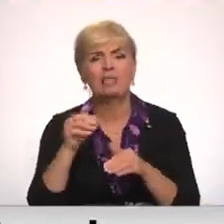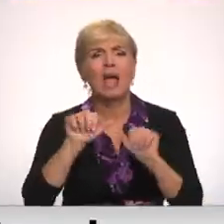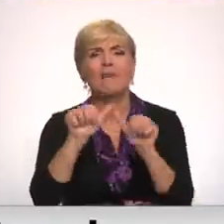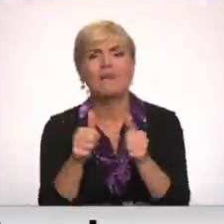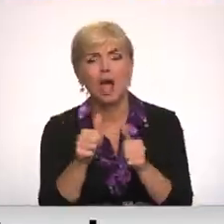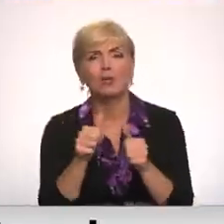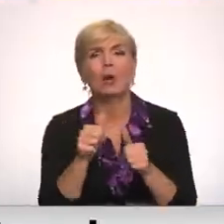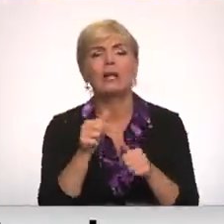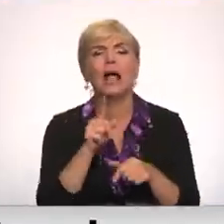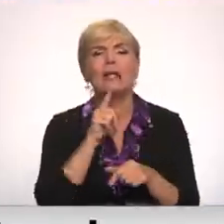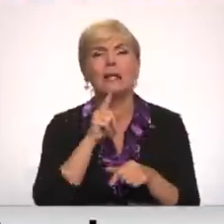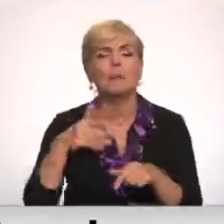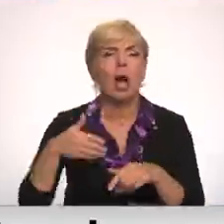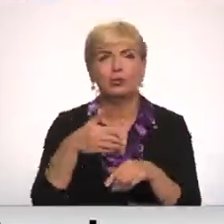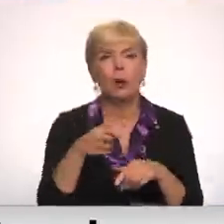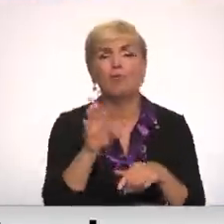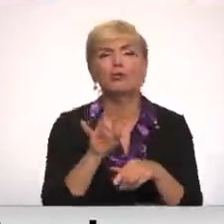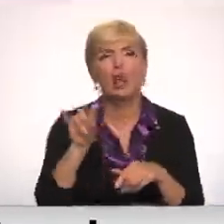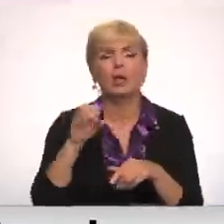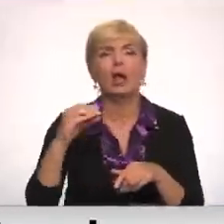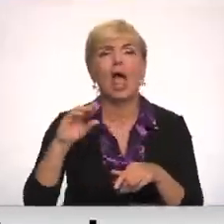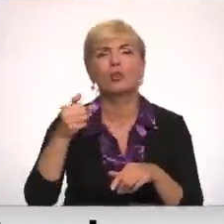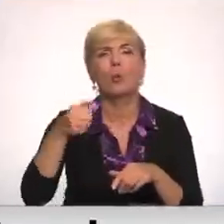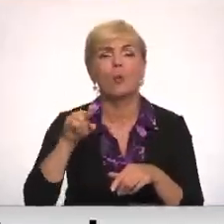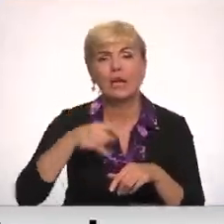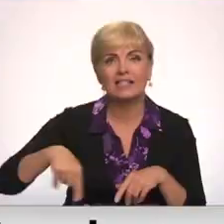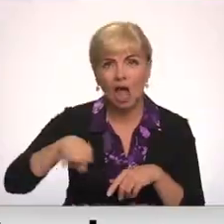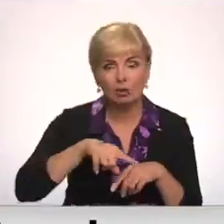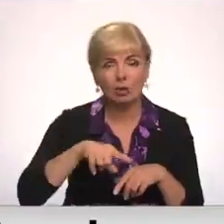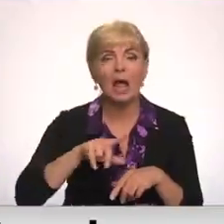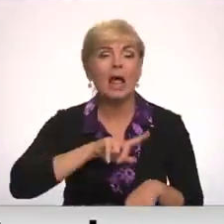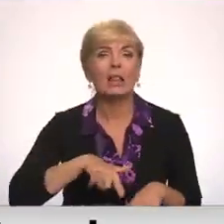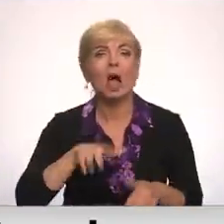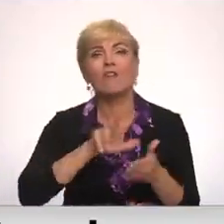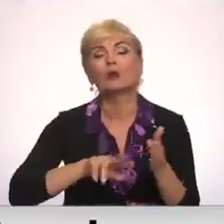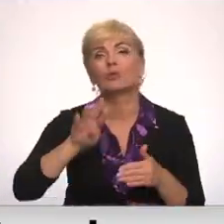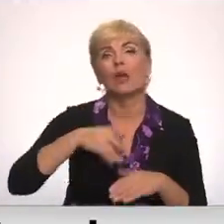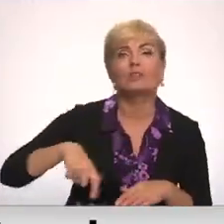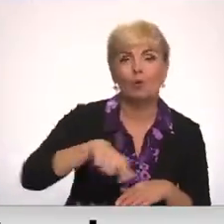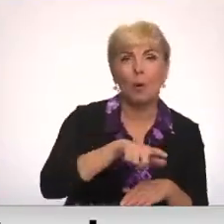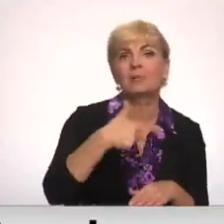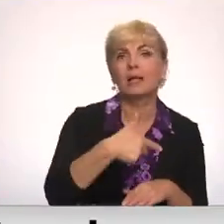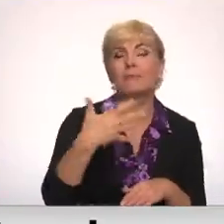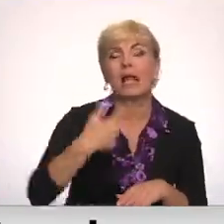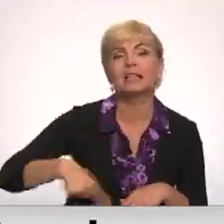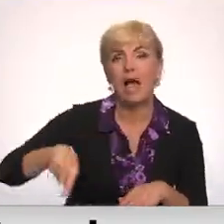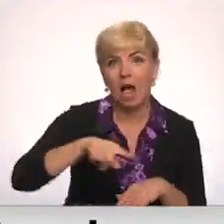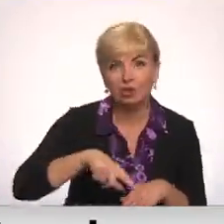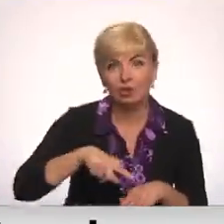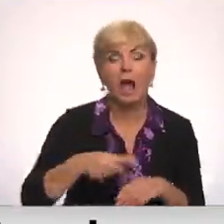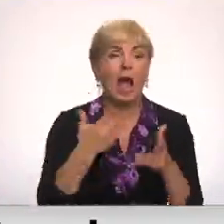arī Liepājas, Tosmaras, Būšnieku un Engures ezerā. Latvijā šobrīd ir 89 upes un 75 ezeri,